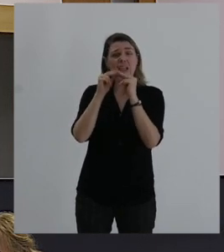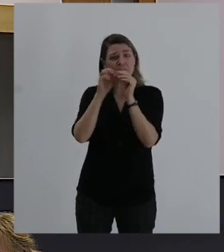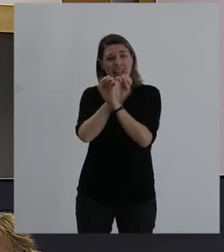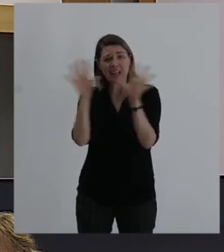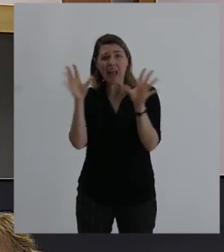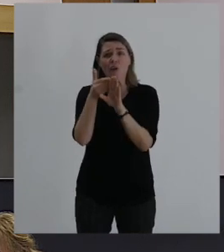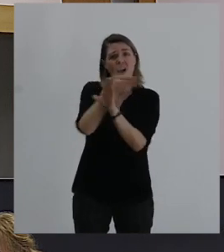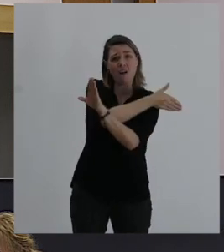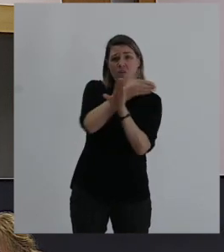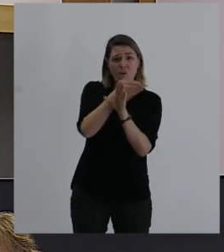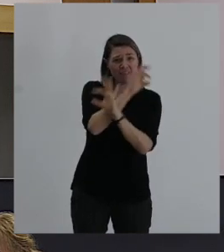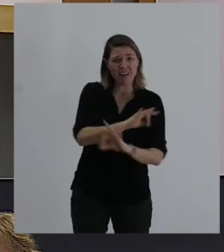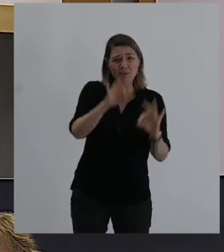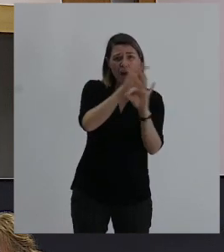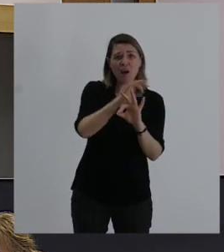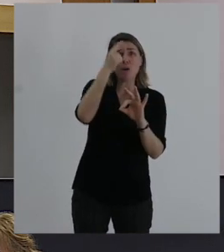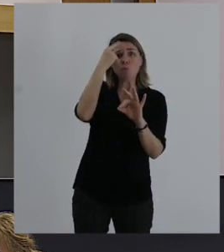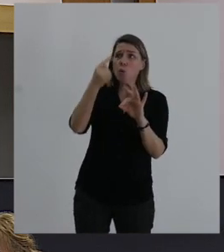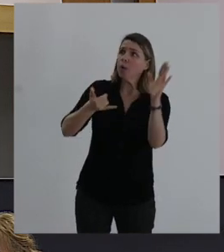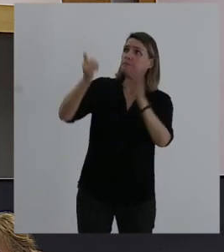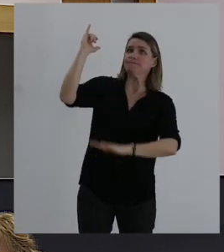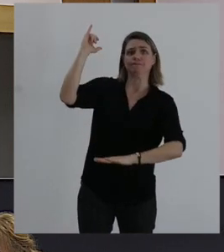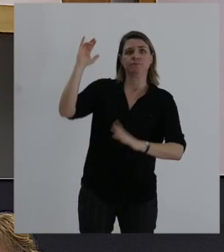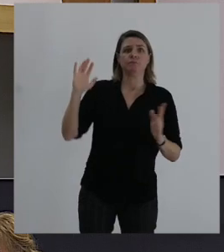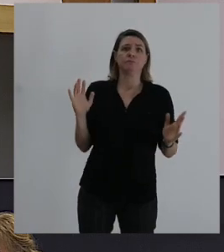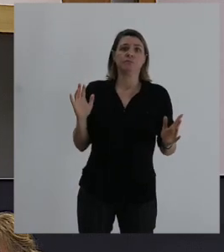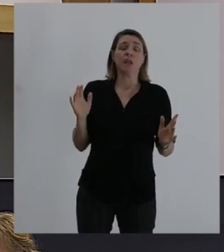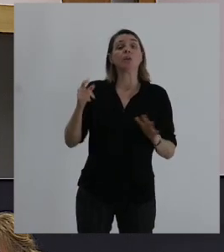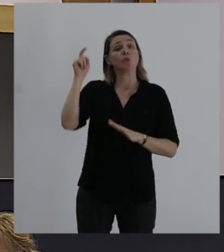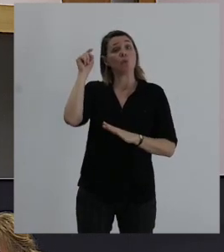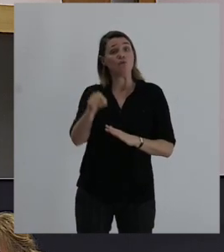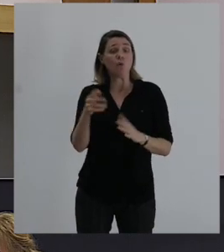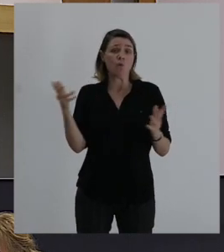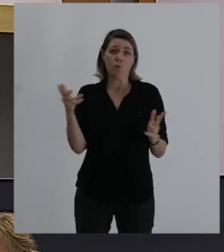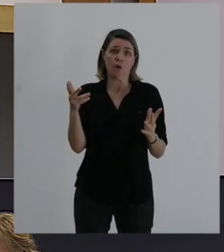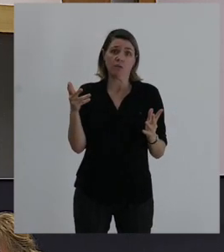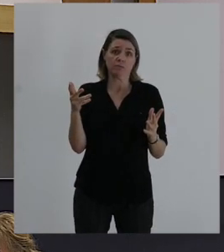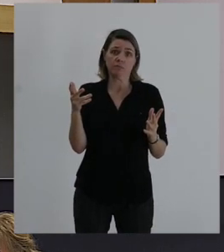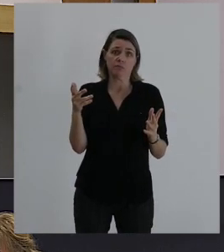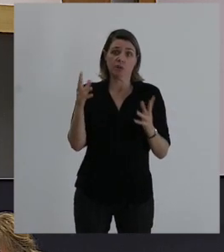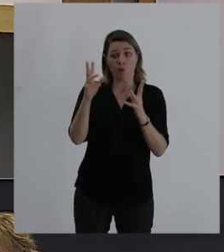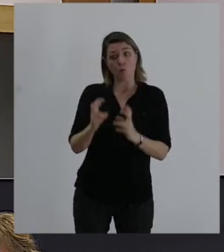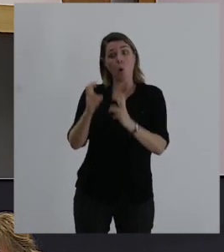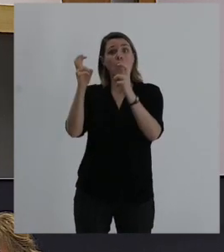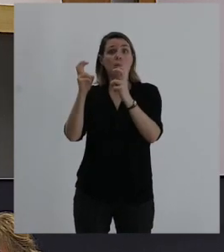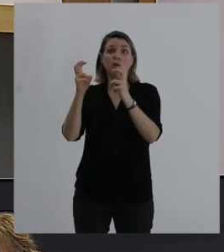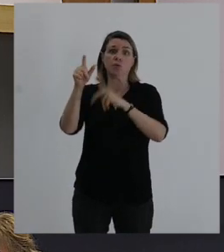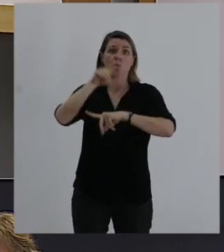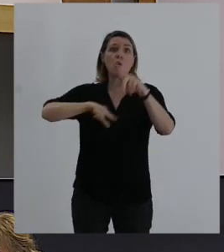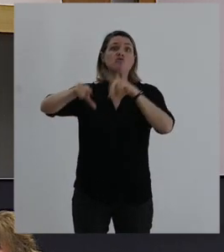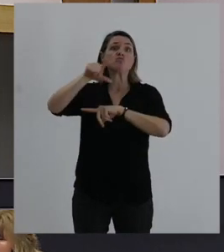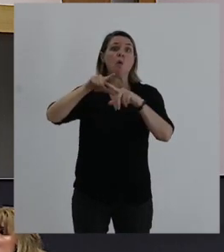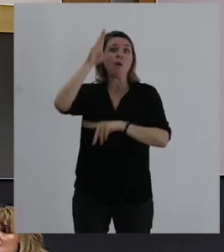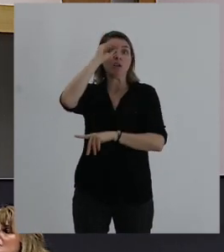qui n'avait pas été explicité en amont pour pouvoir se prononcer. Donc moi je pense qu'il faut en effet pas augmenter les logements